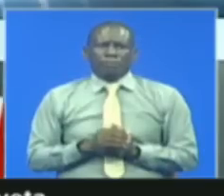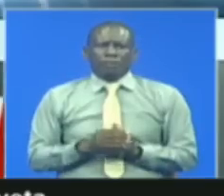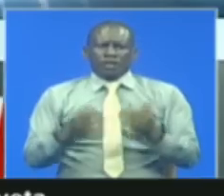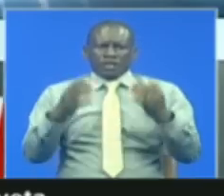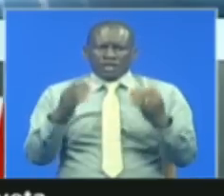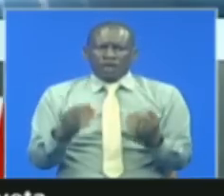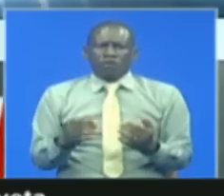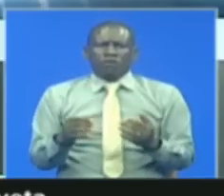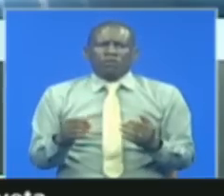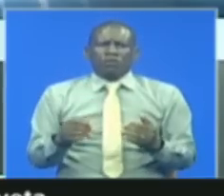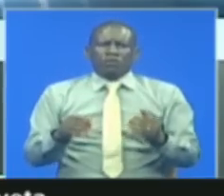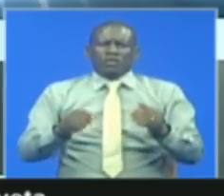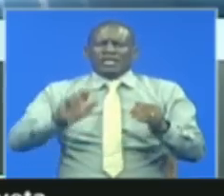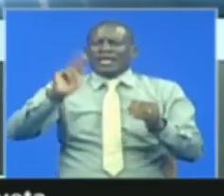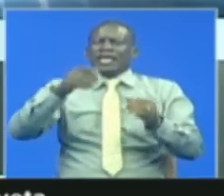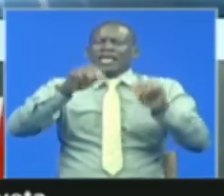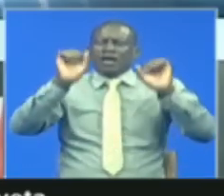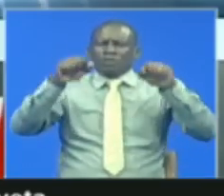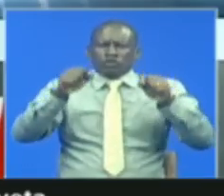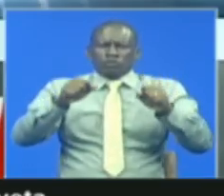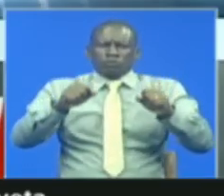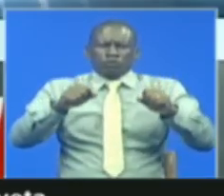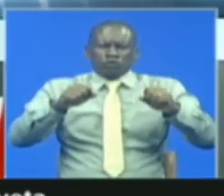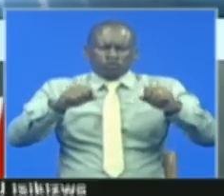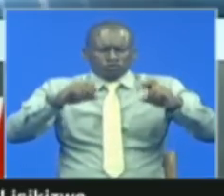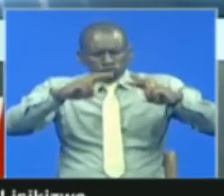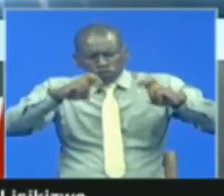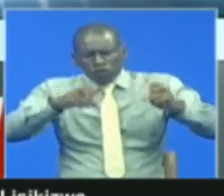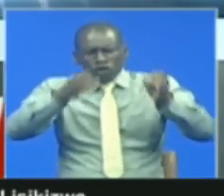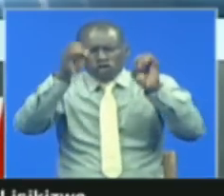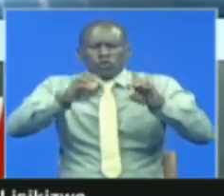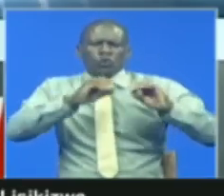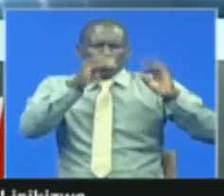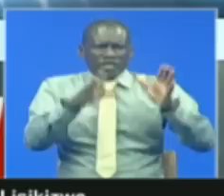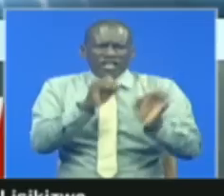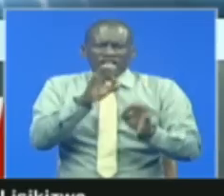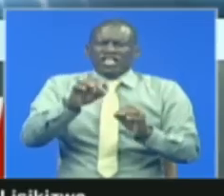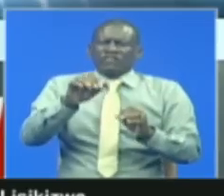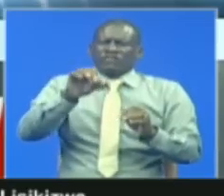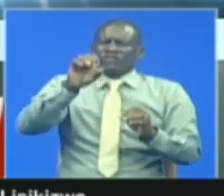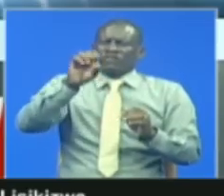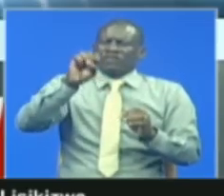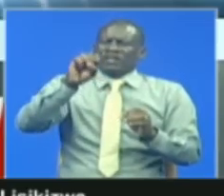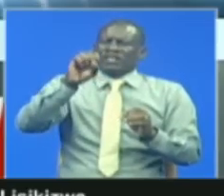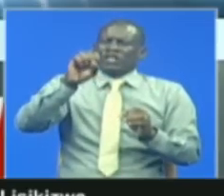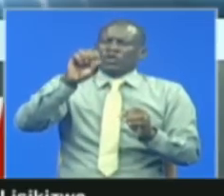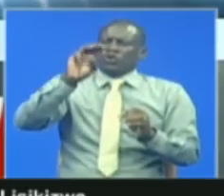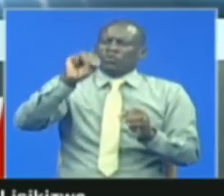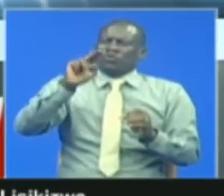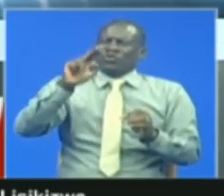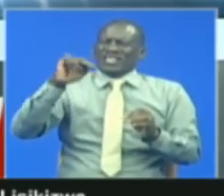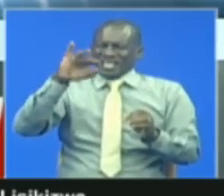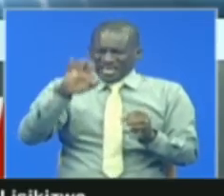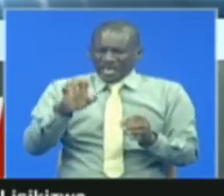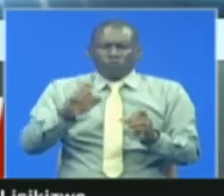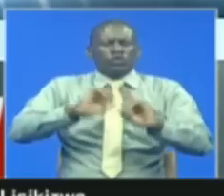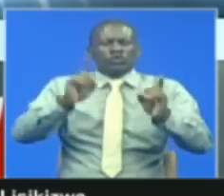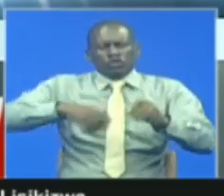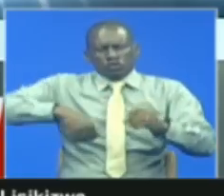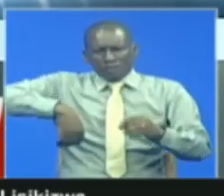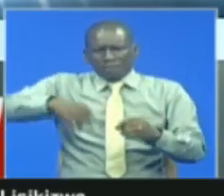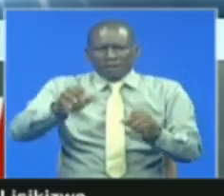Na huenda Kenya ikalazimika kutafuta kocha mkuu mpya iwapo Sebectien Migne hatalipwa malimbikizi ya mshahara wake. Katika